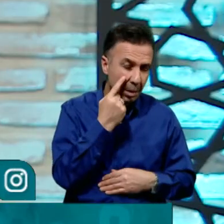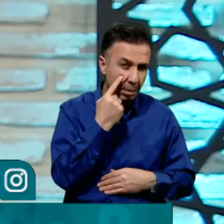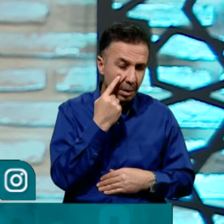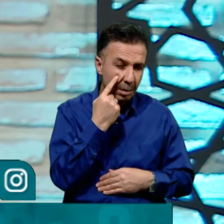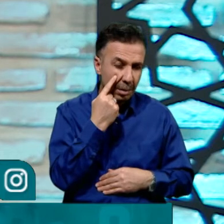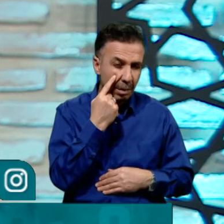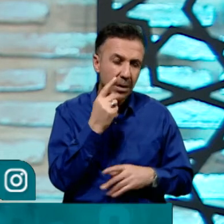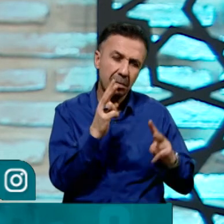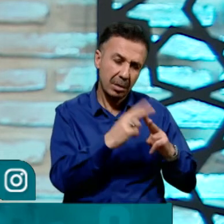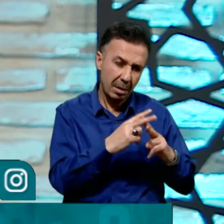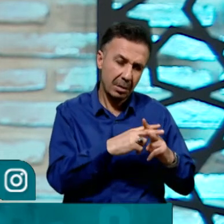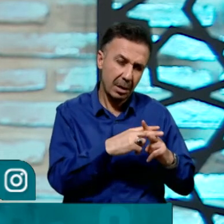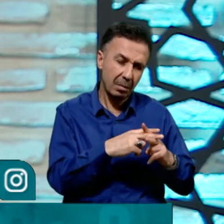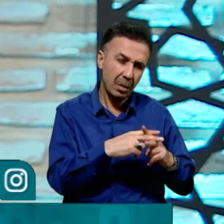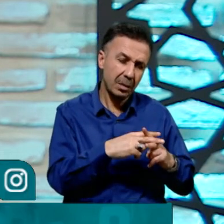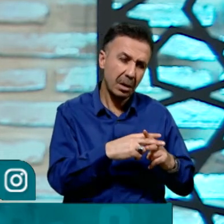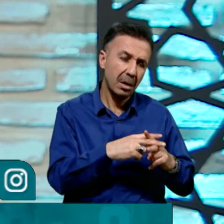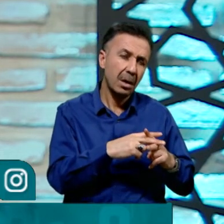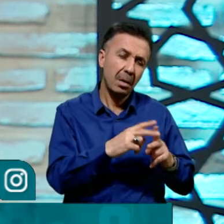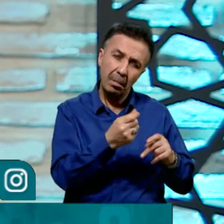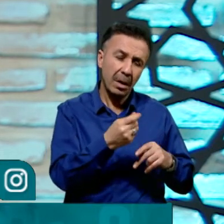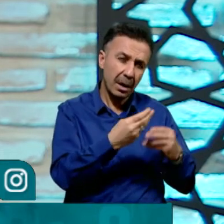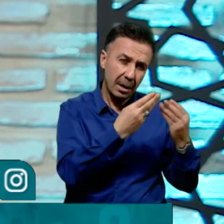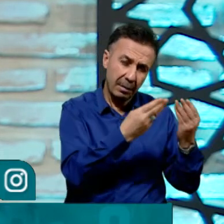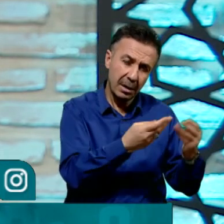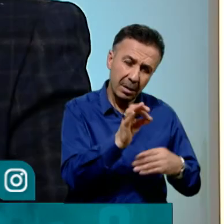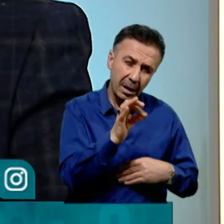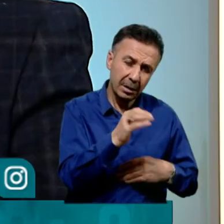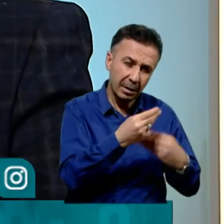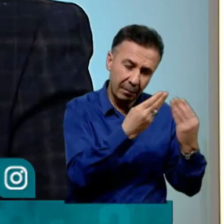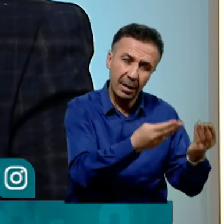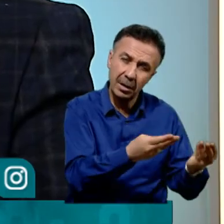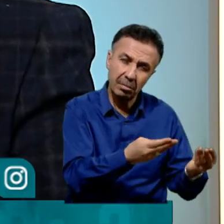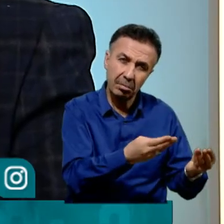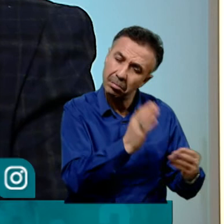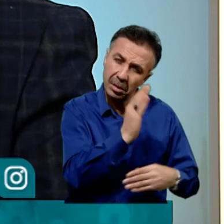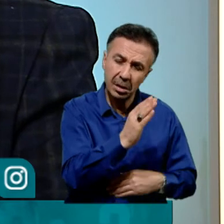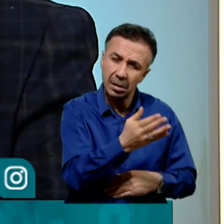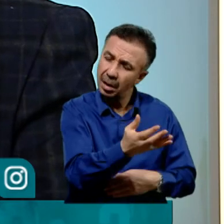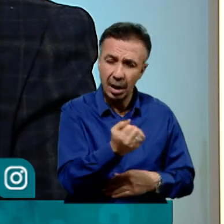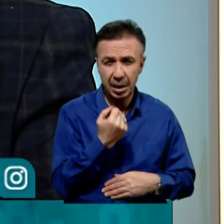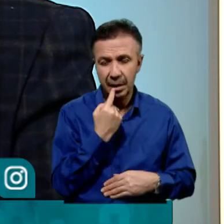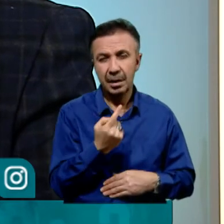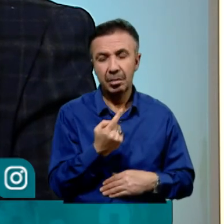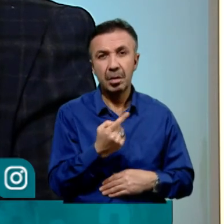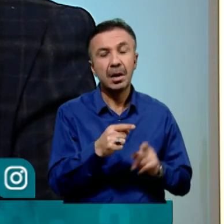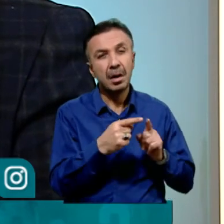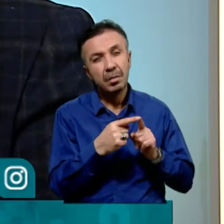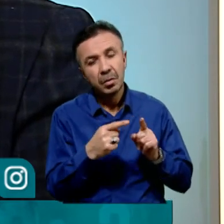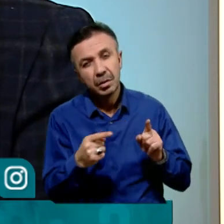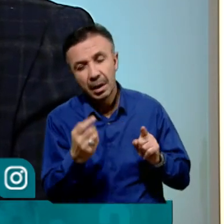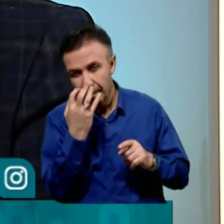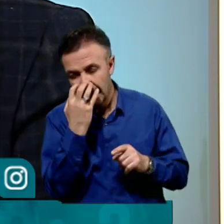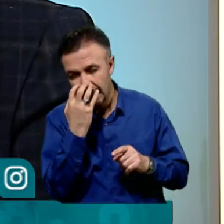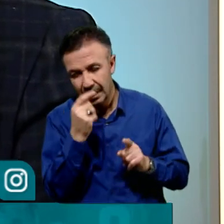kuruma verdim, zabıtaya veya polise teslim Gidin ettim, oradan alın. gidin oradan alın der. Onlar da zaten belli bir süre bekletme durumu var. Yani